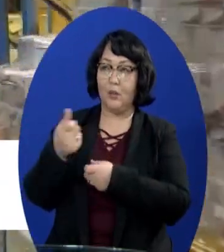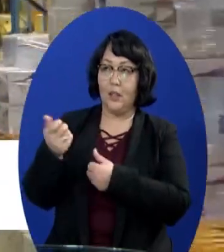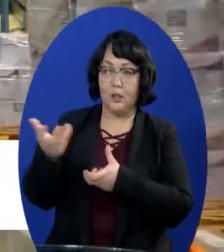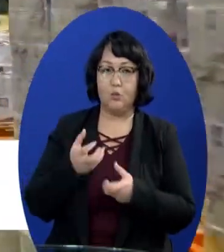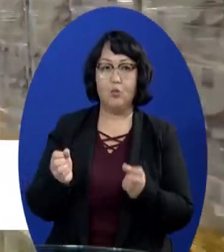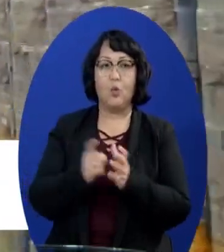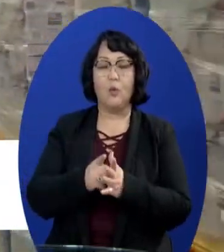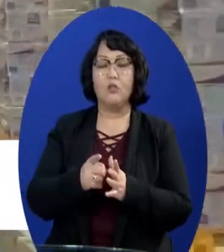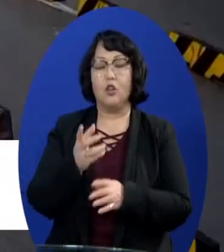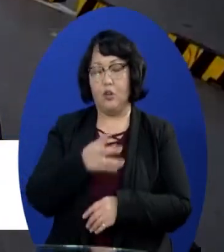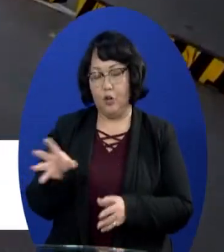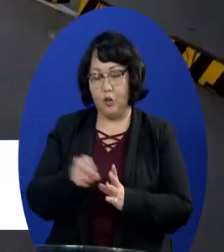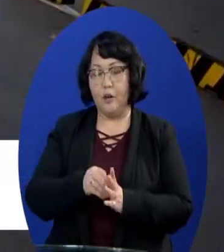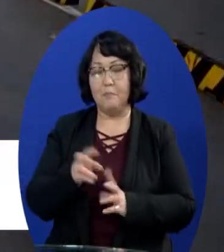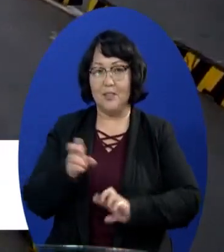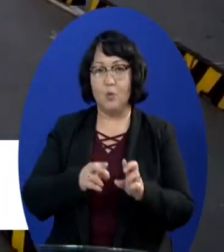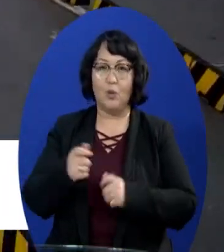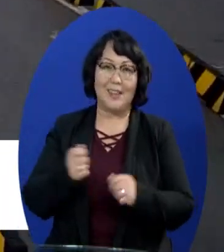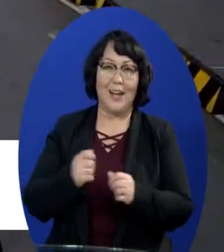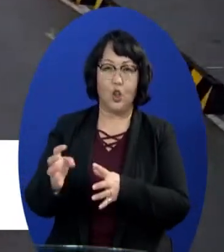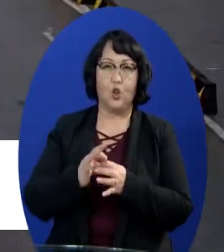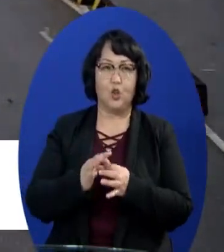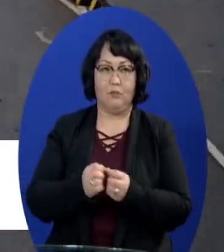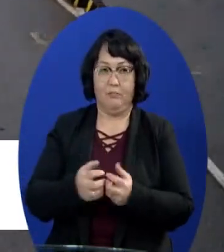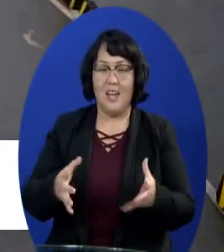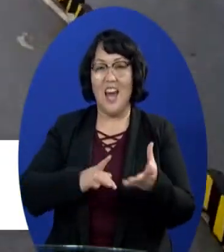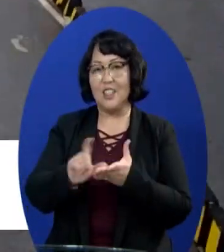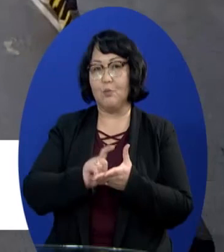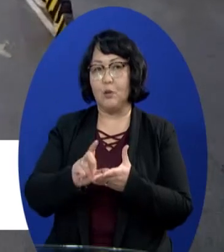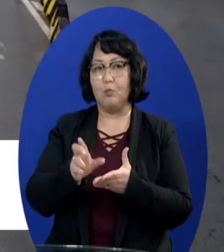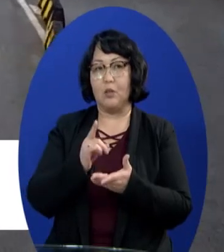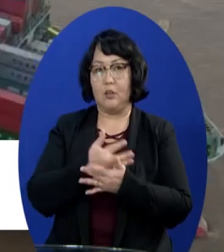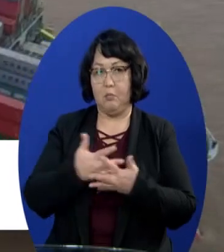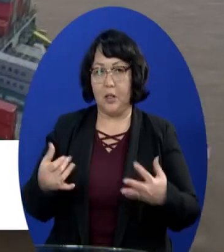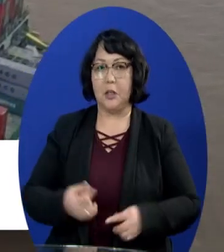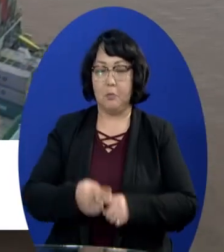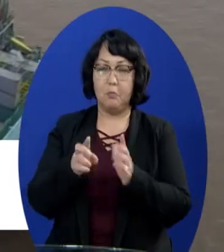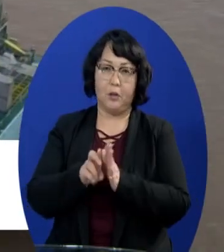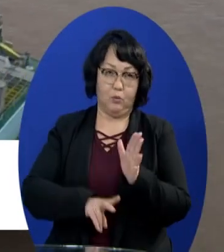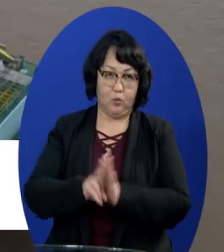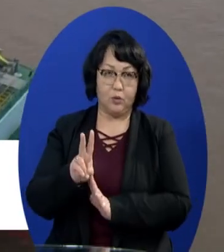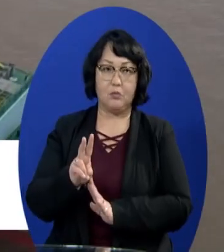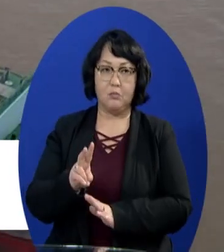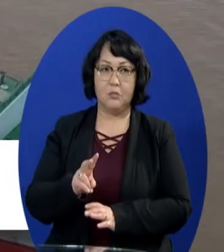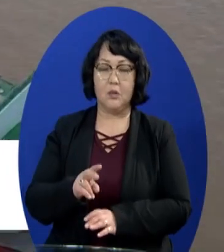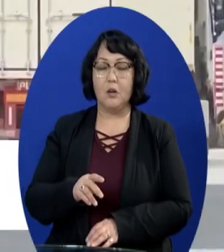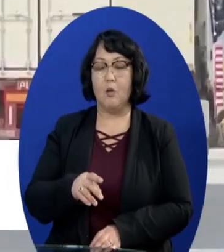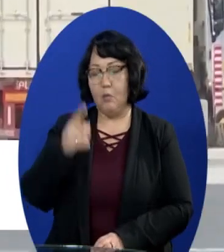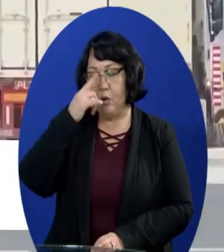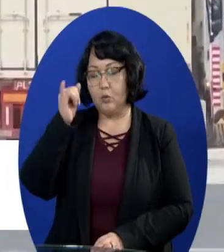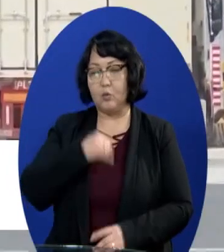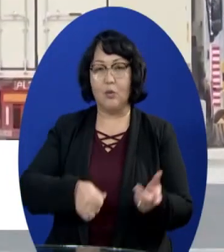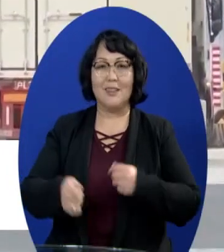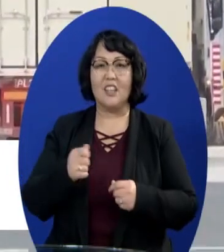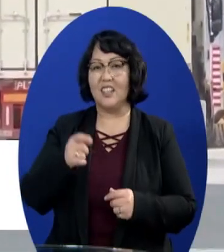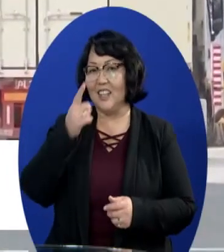Бизнес эрхлэгчид худалдааны түвшинд төрөлжүүлэх экспортын бүтээгдэхүүний төрлөө нэмэх нөхцөл бүрдэж байгааг албаныхан онцолж байна. Манай улсын худалдааны хоёр том хөрш